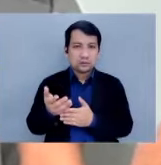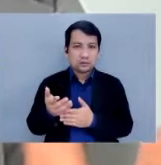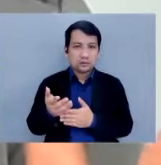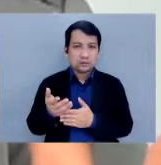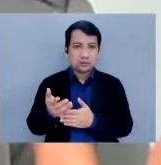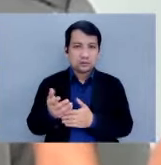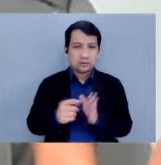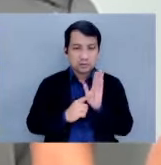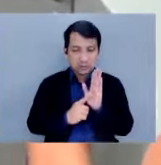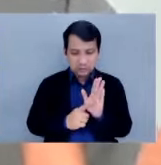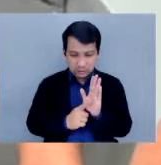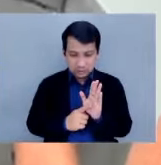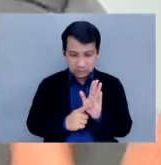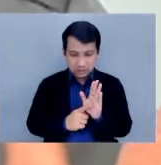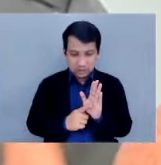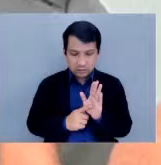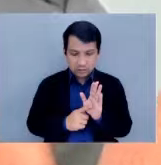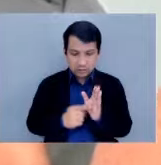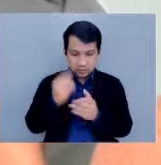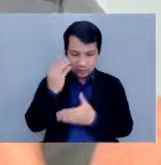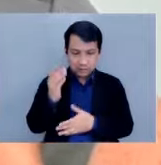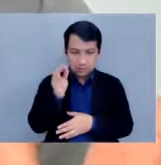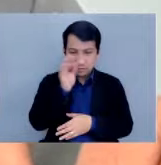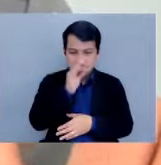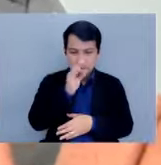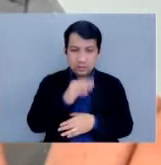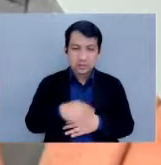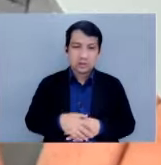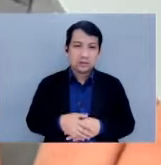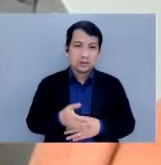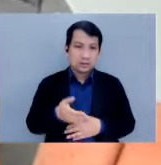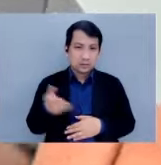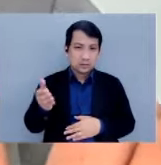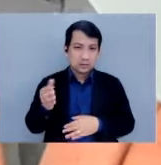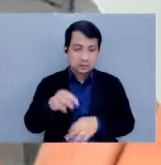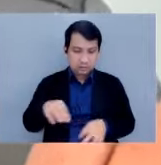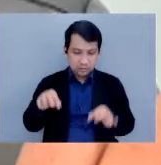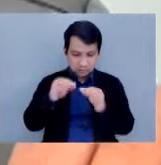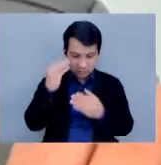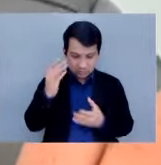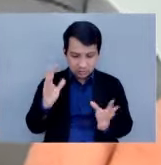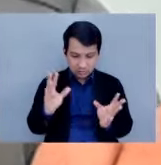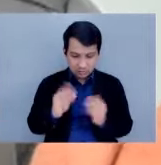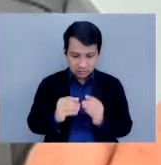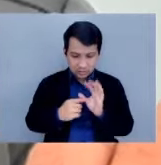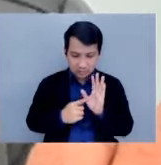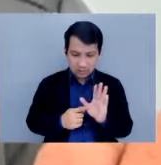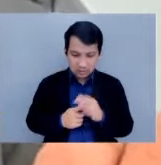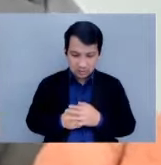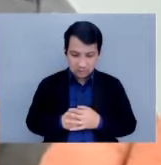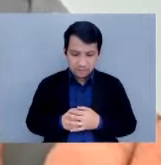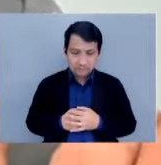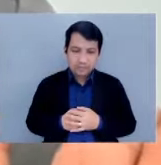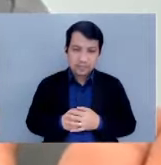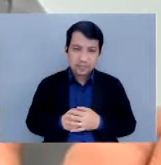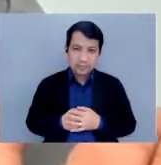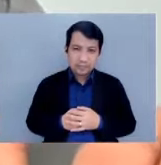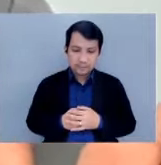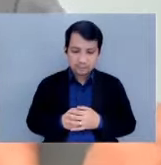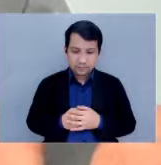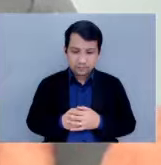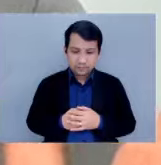gumawa ka ng pelikula na Pilipino. I think ang mahalaga muna ay Pilipinong-Pilipino ang ginagawa natin. Bago